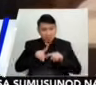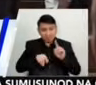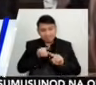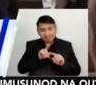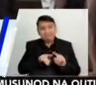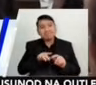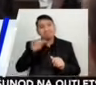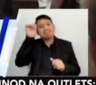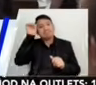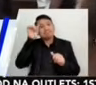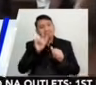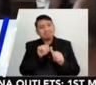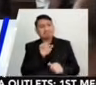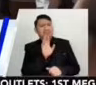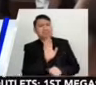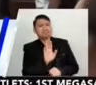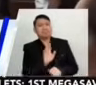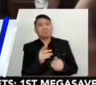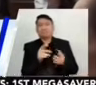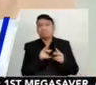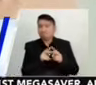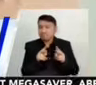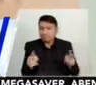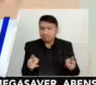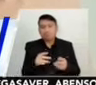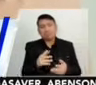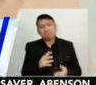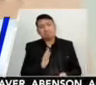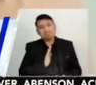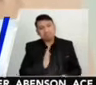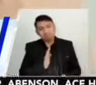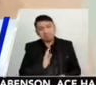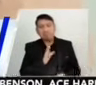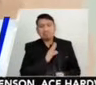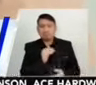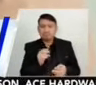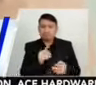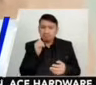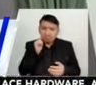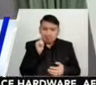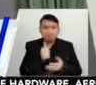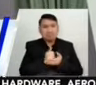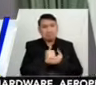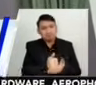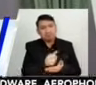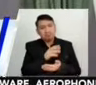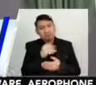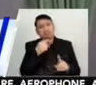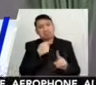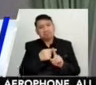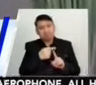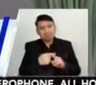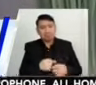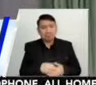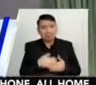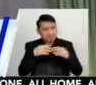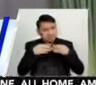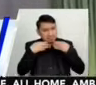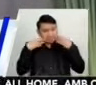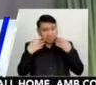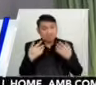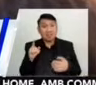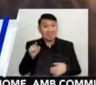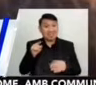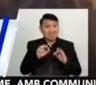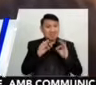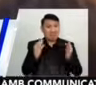mabait, matulungin at masayahin. Sa inilabas na pahayag ng pamilya Lopez, humingi sila ng privacy habang